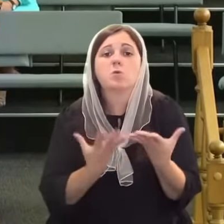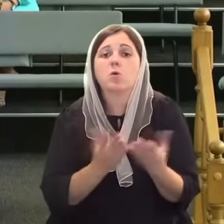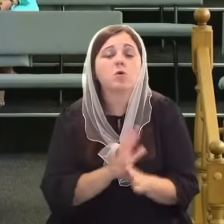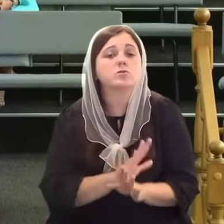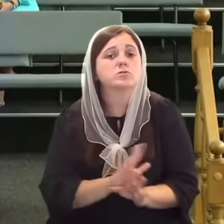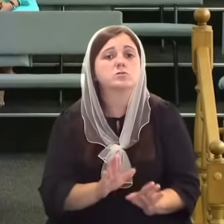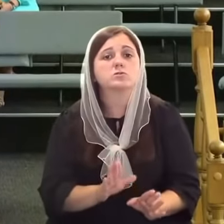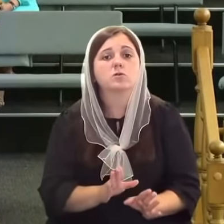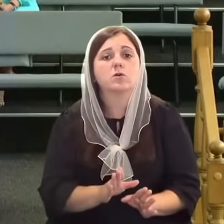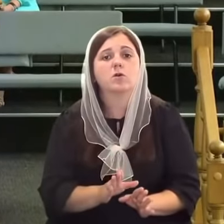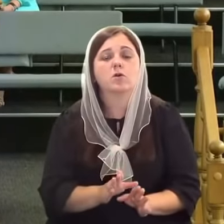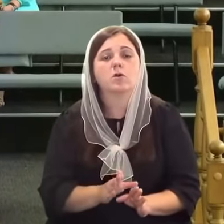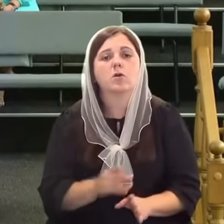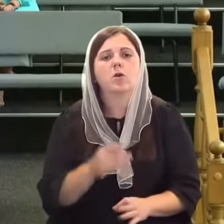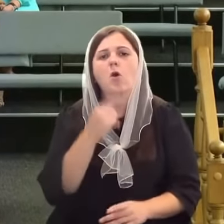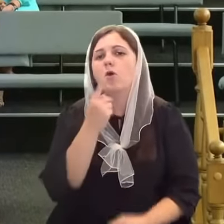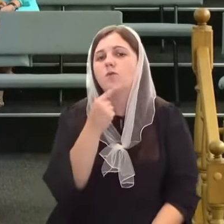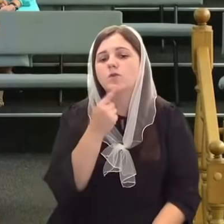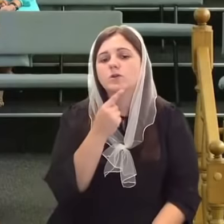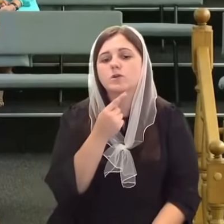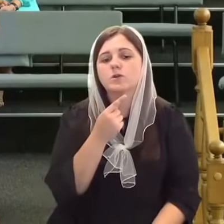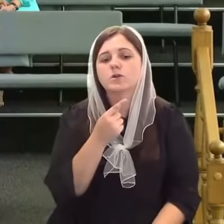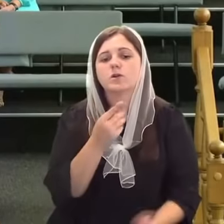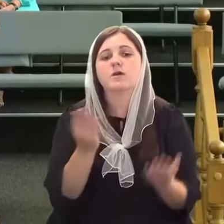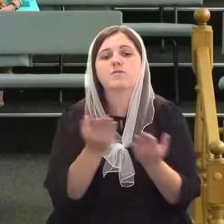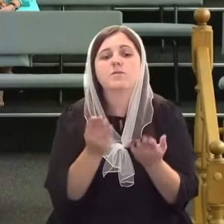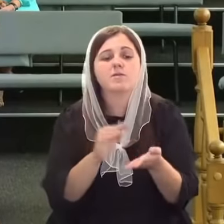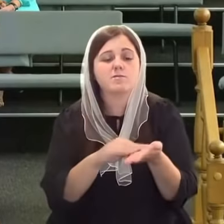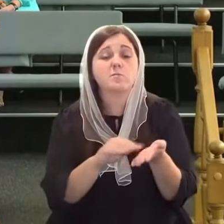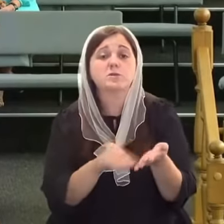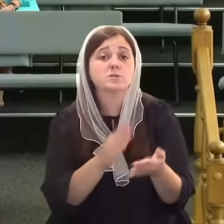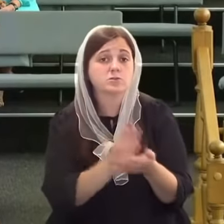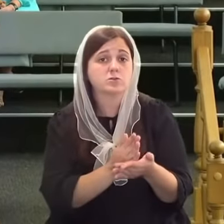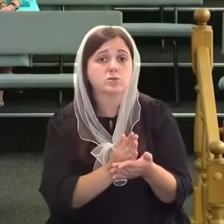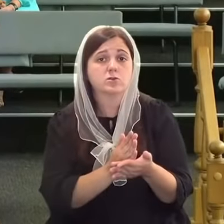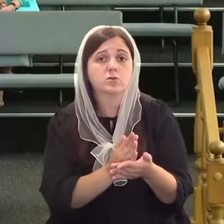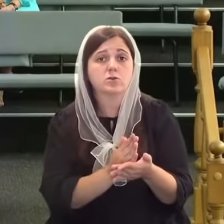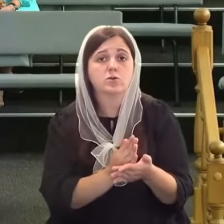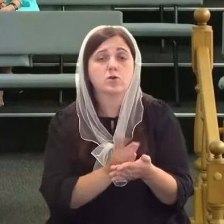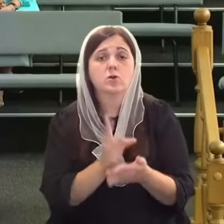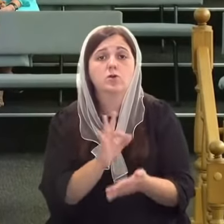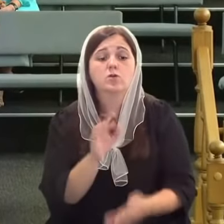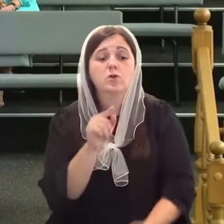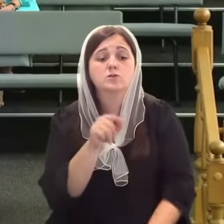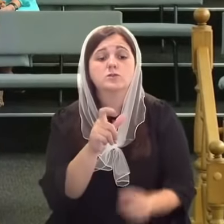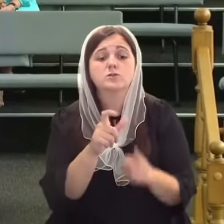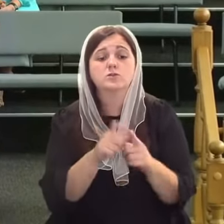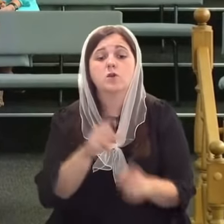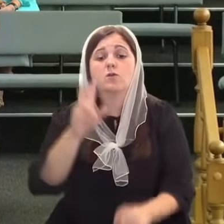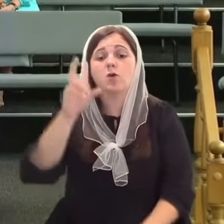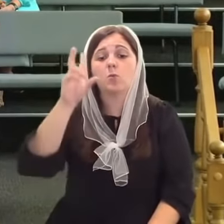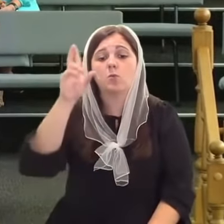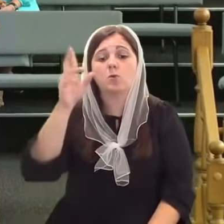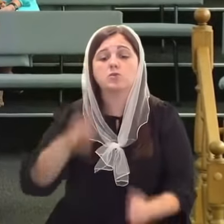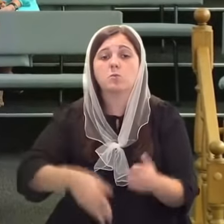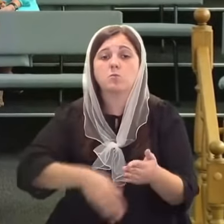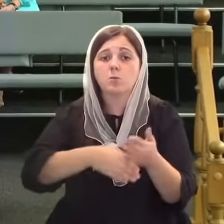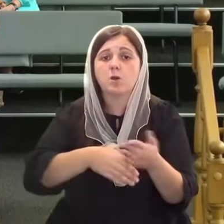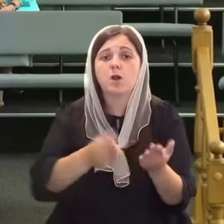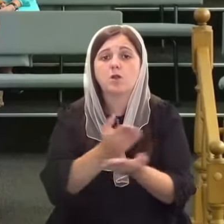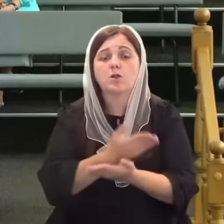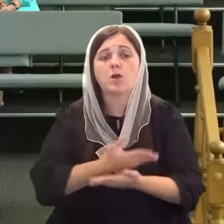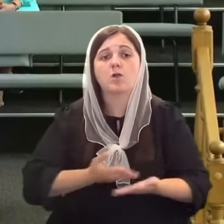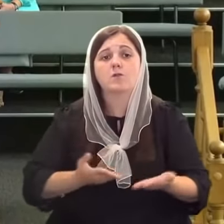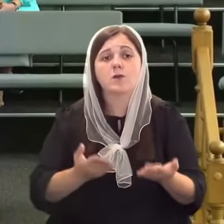мы не просто цитировали, знали, где это написано географически, но чтобы это Слово Божье, оно помогало нам